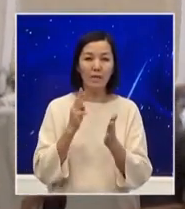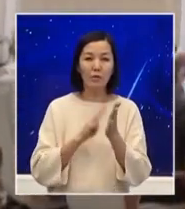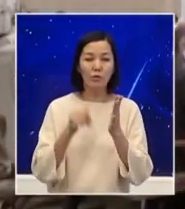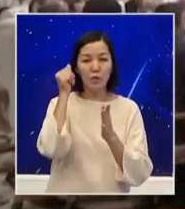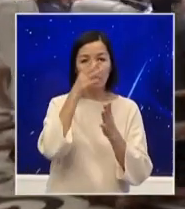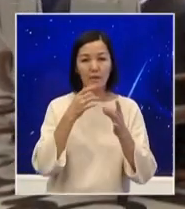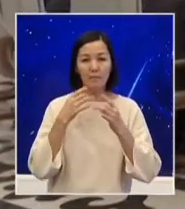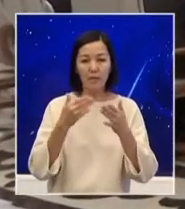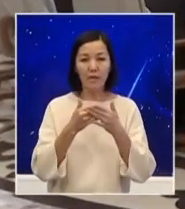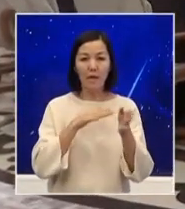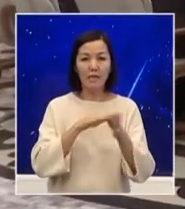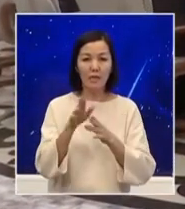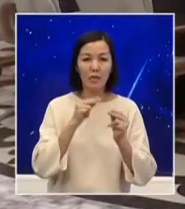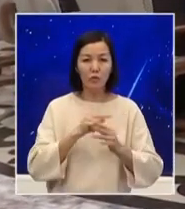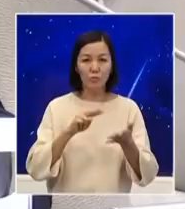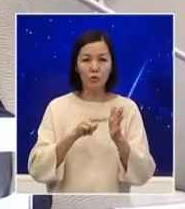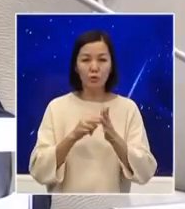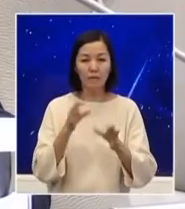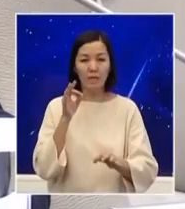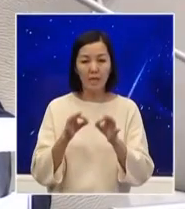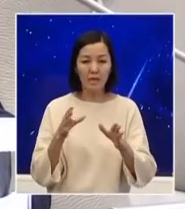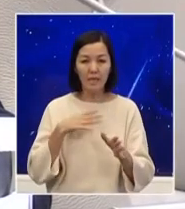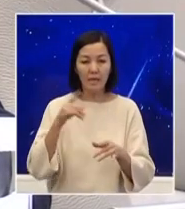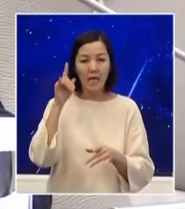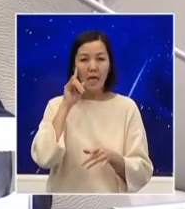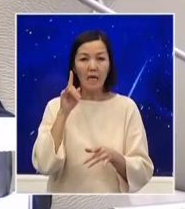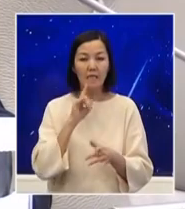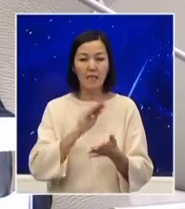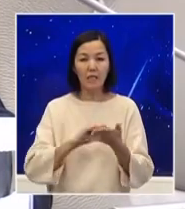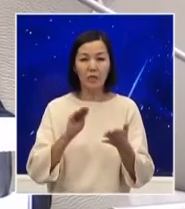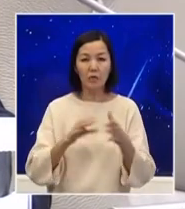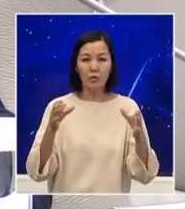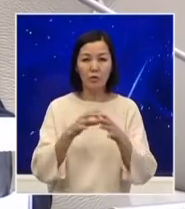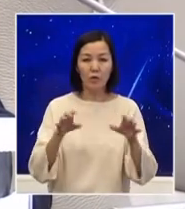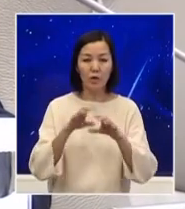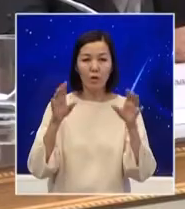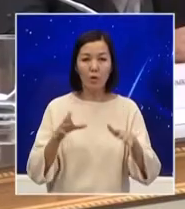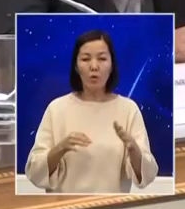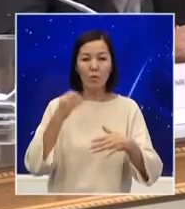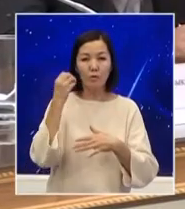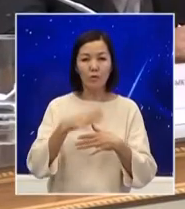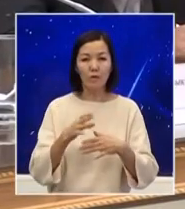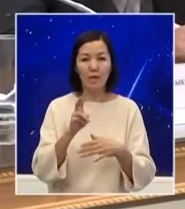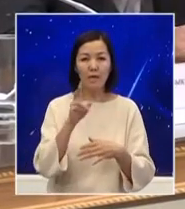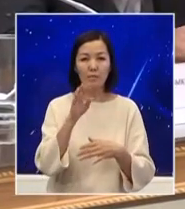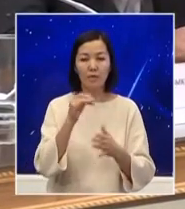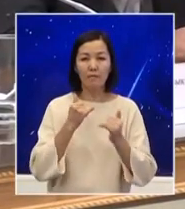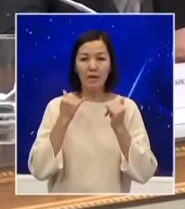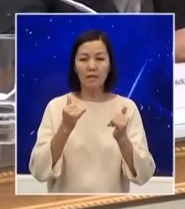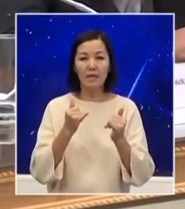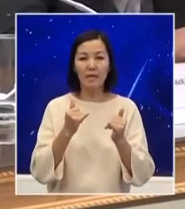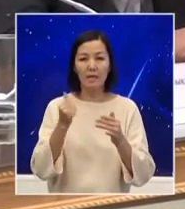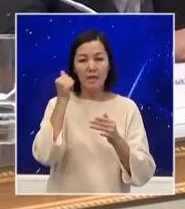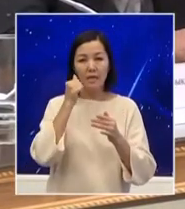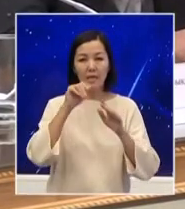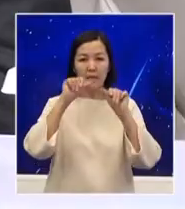мерейтойы қарсаңында атқарылар жұмыс жоспарлары талқыланды. Қазақстан жазушылар одағының төрағасы облыс орталығынан Әнуар Әлімжановқа арнап еңселі